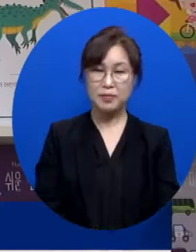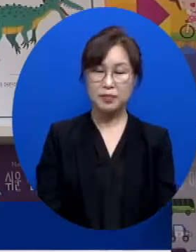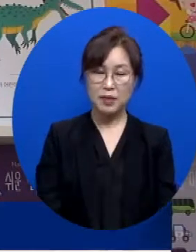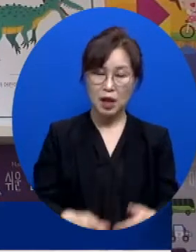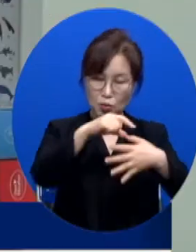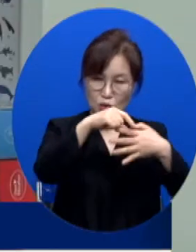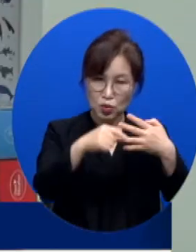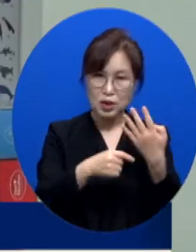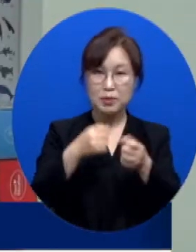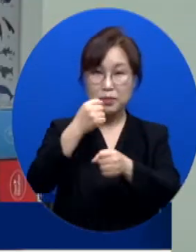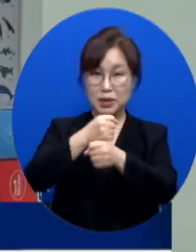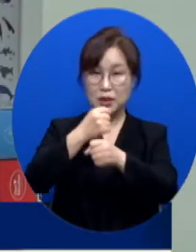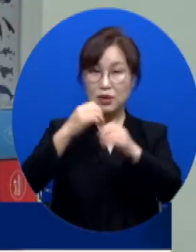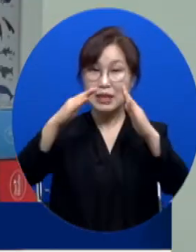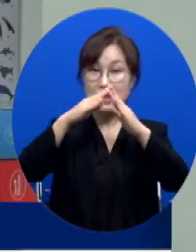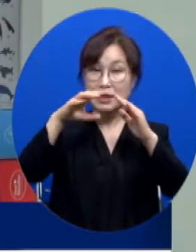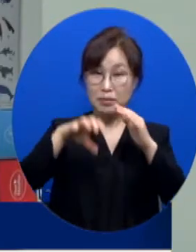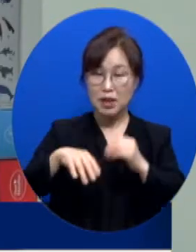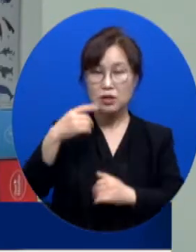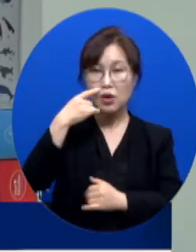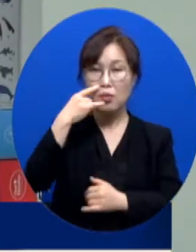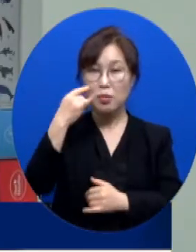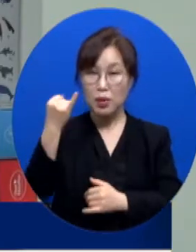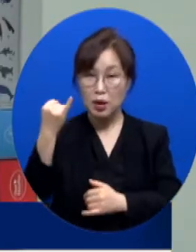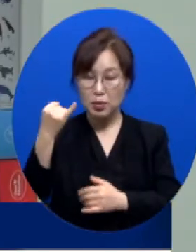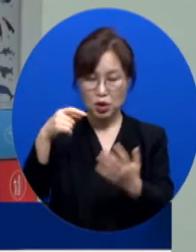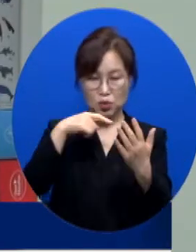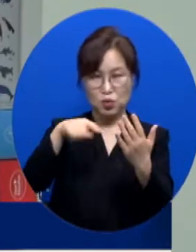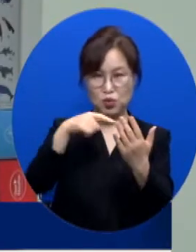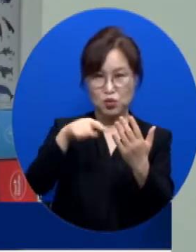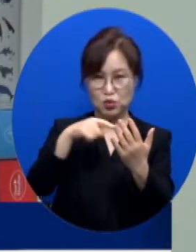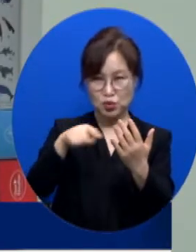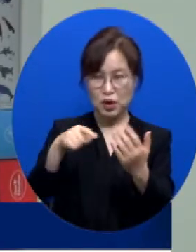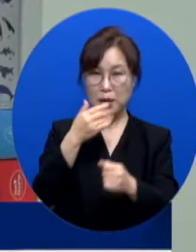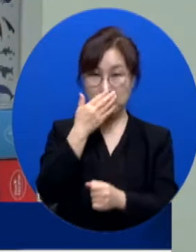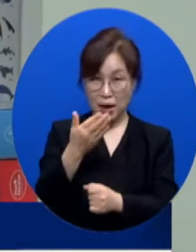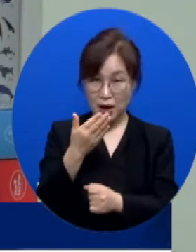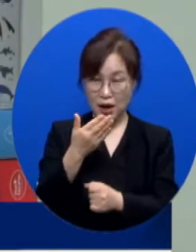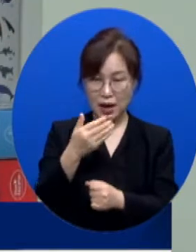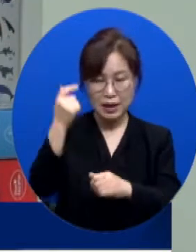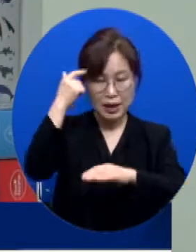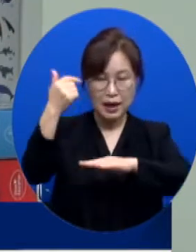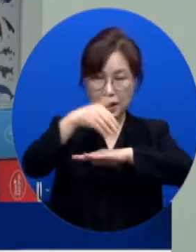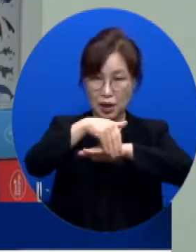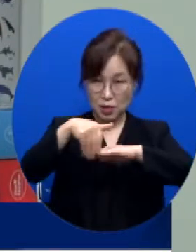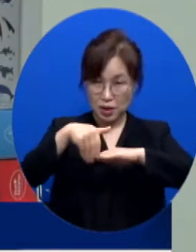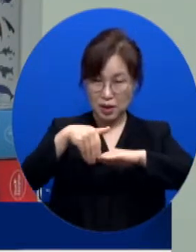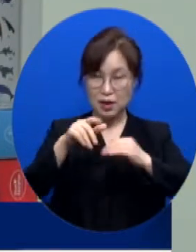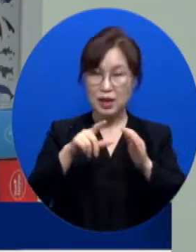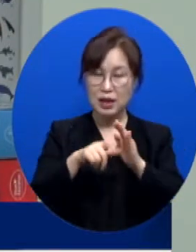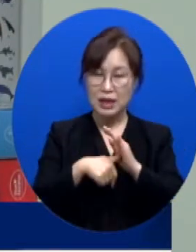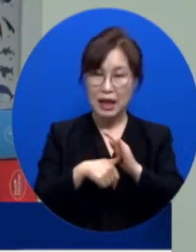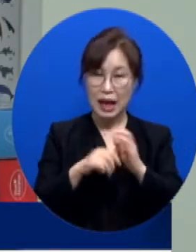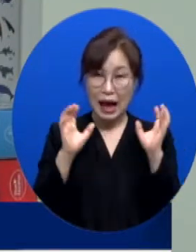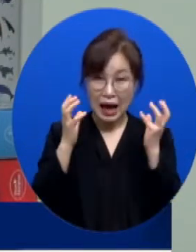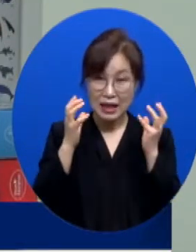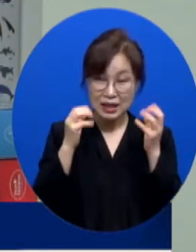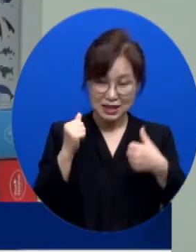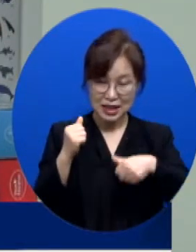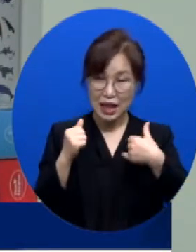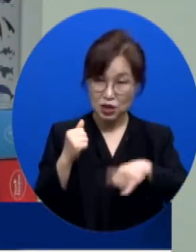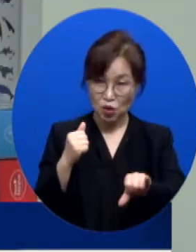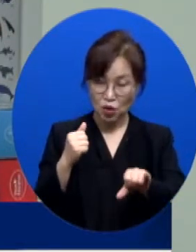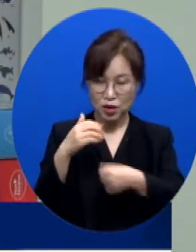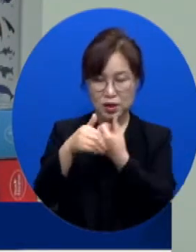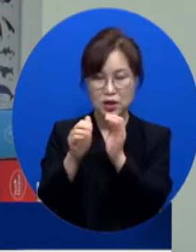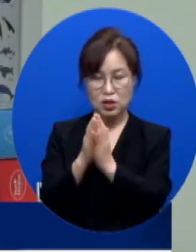개발해서 집에서 이제 엄마들이 교육을 할 수 있도록 기획할 때 아이들한테 성경 이야기가